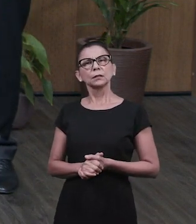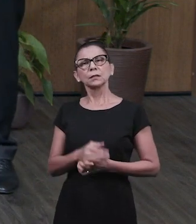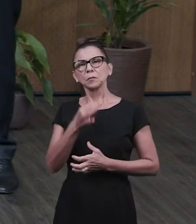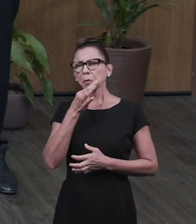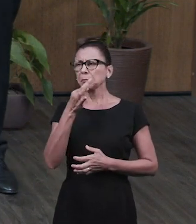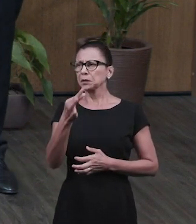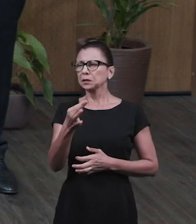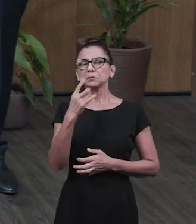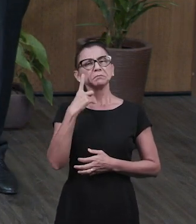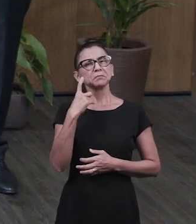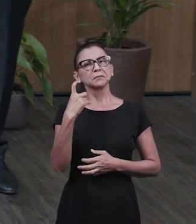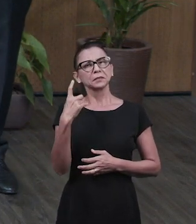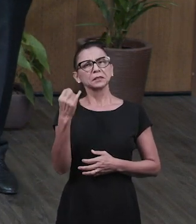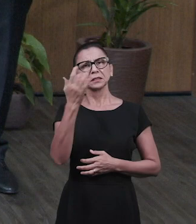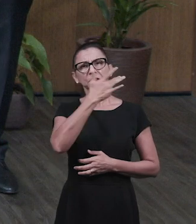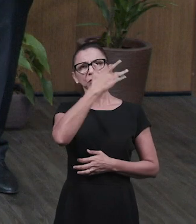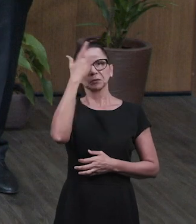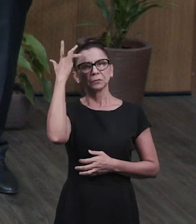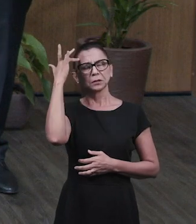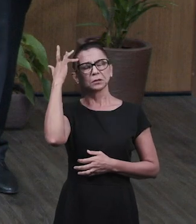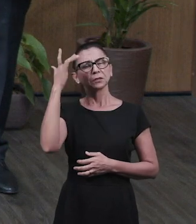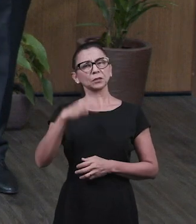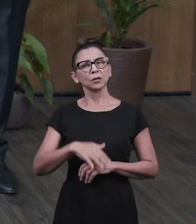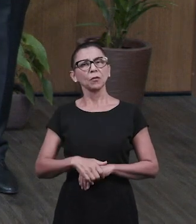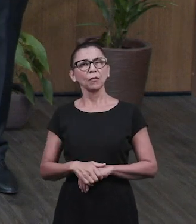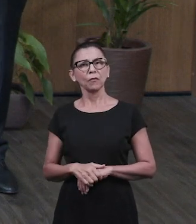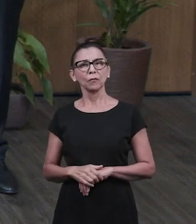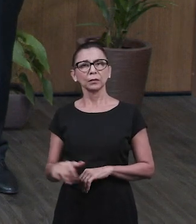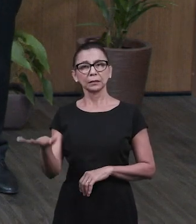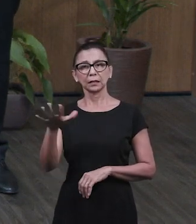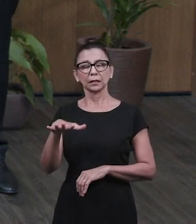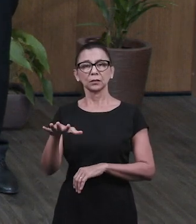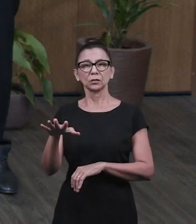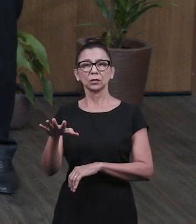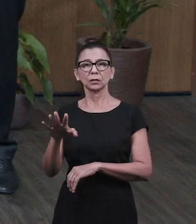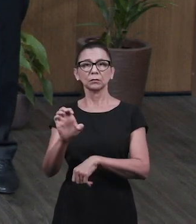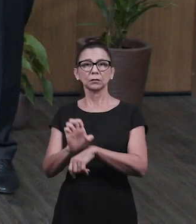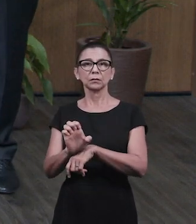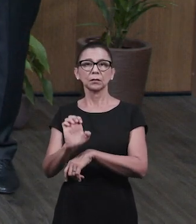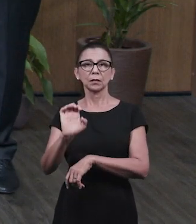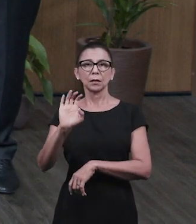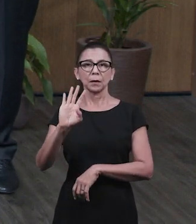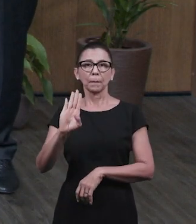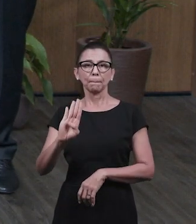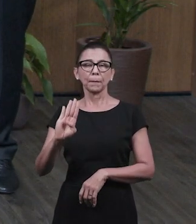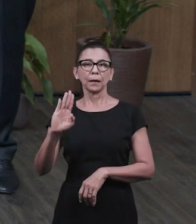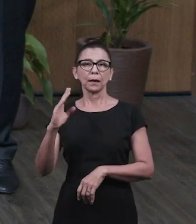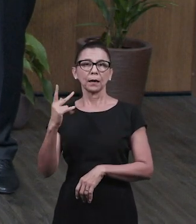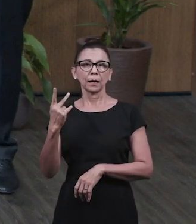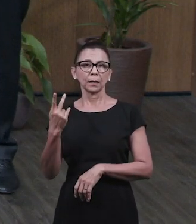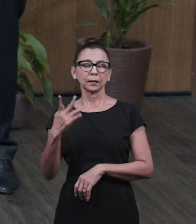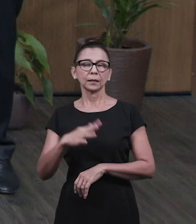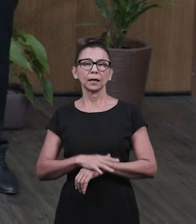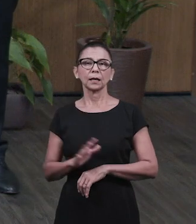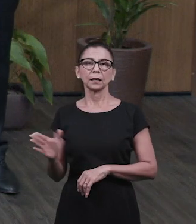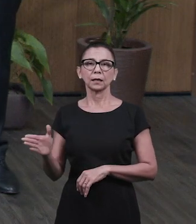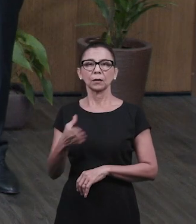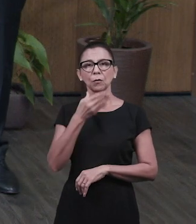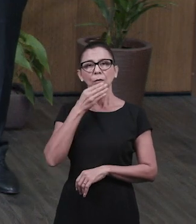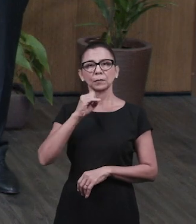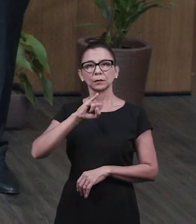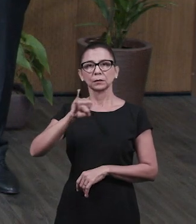très intéressant qui est venu de Belo Horizonte, Minas Gerais, fait par Gessé de